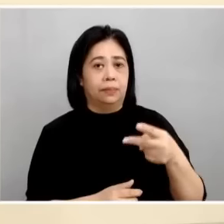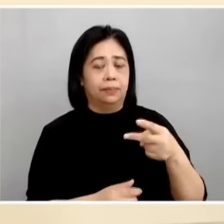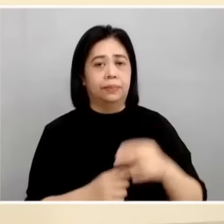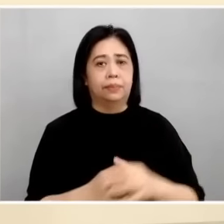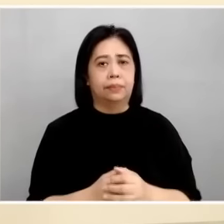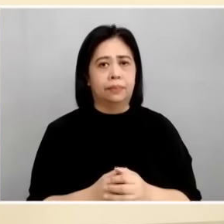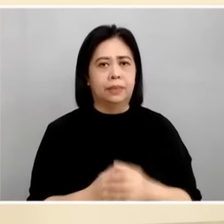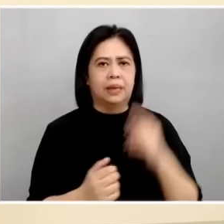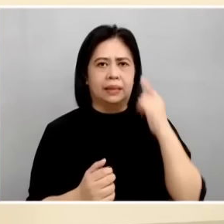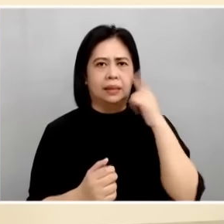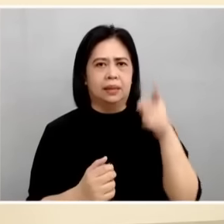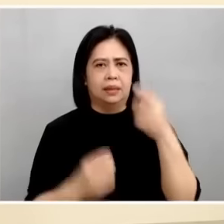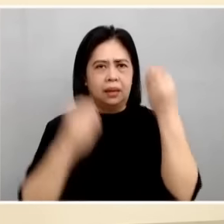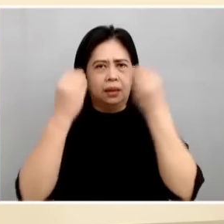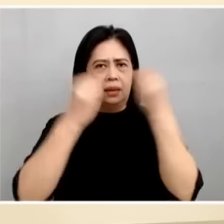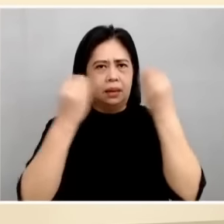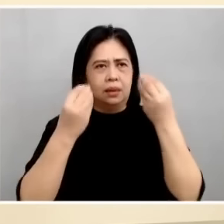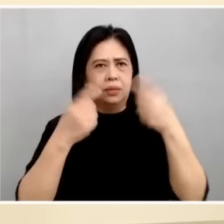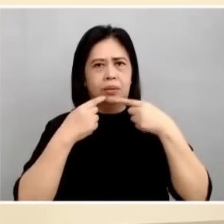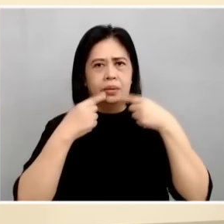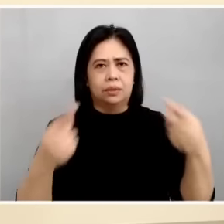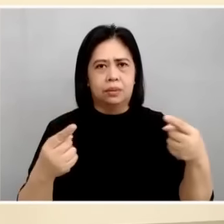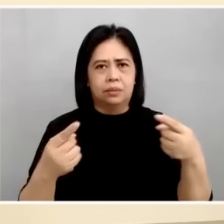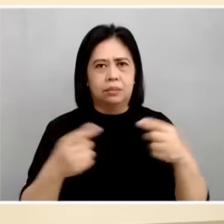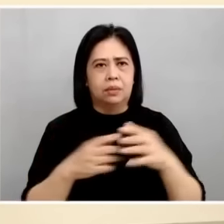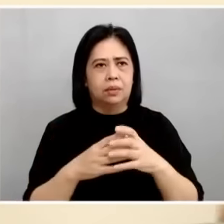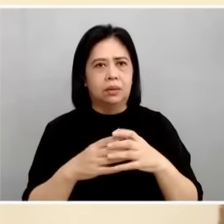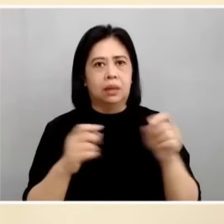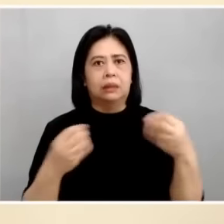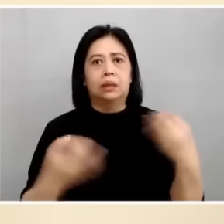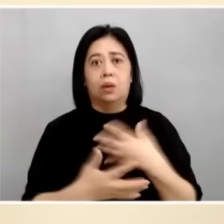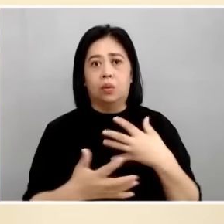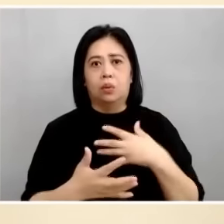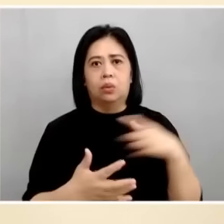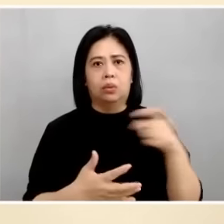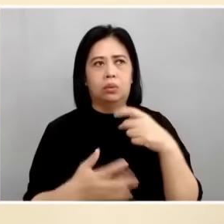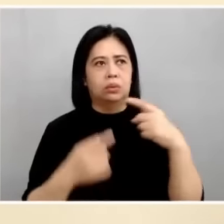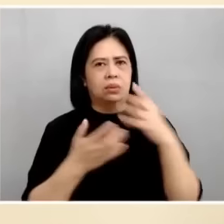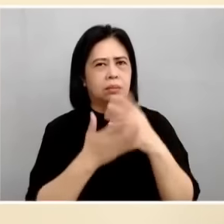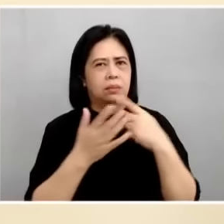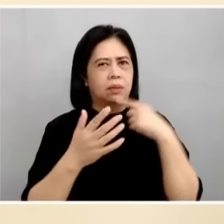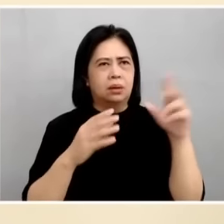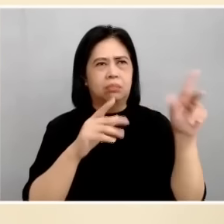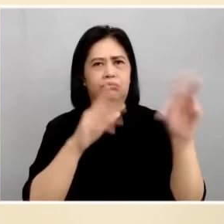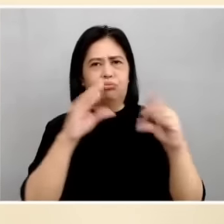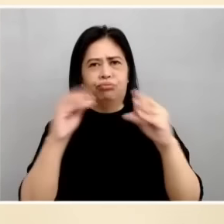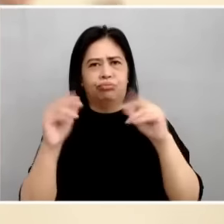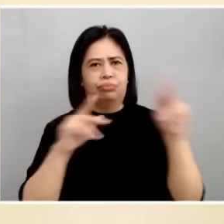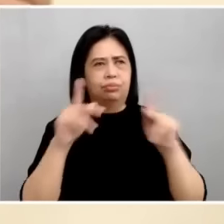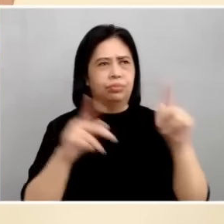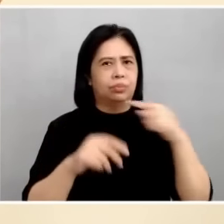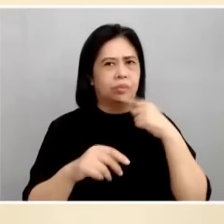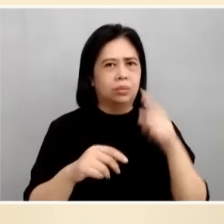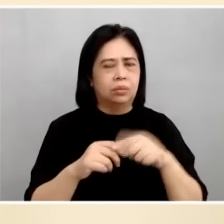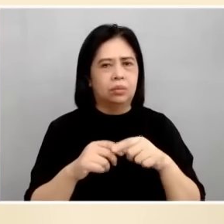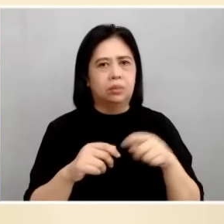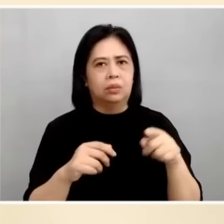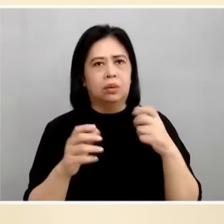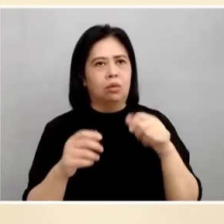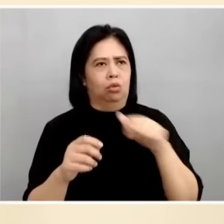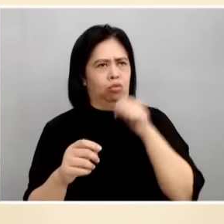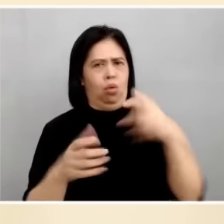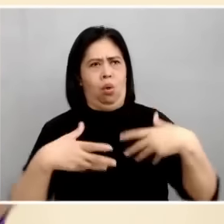think nalito sila sa pronouncement, natakot sila sa pronouncement ng ilang tao, hindi namin kayo palalabasin pag